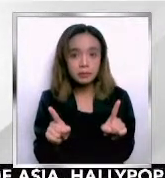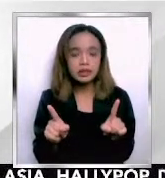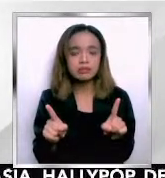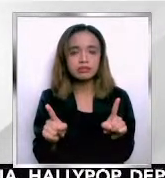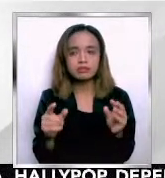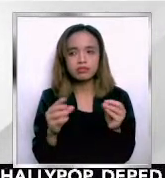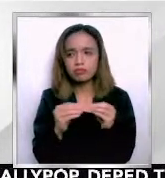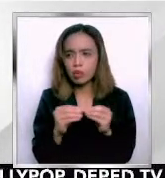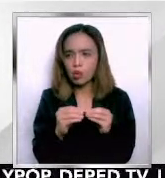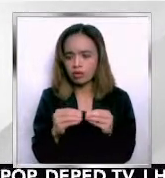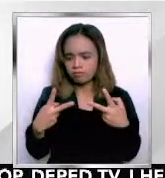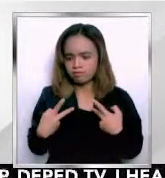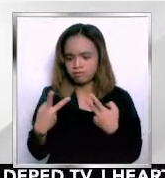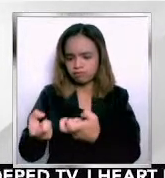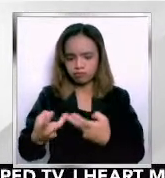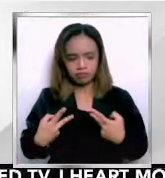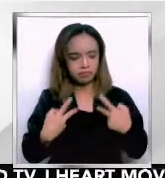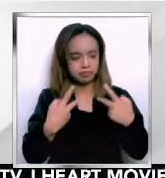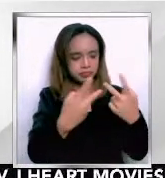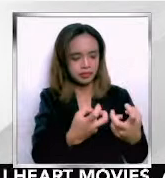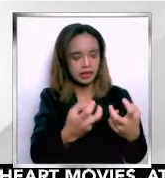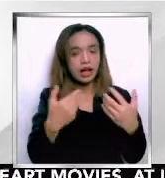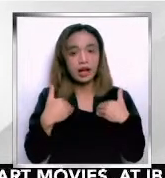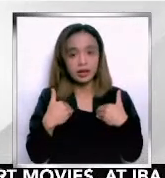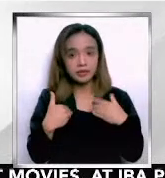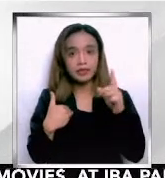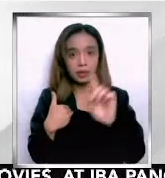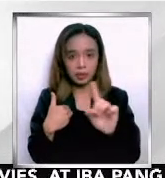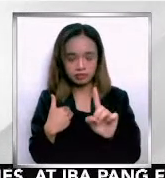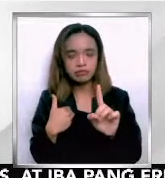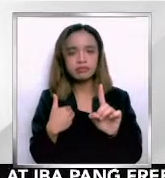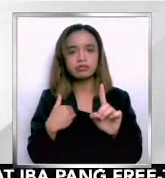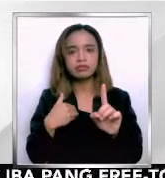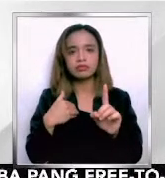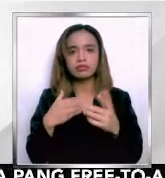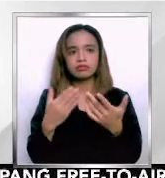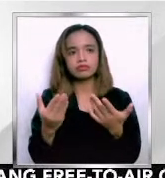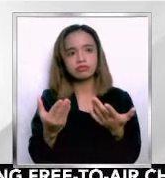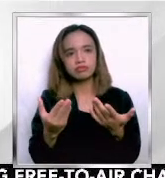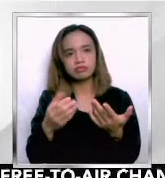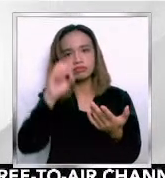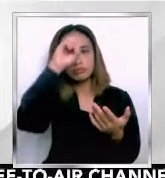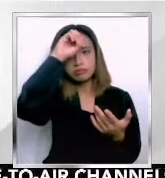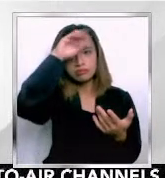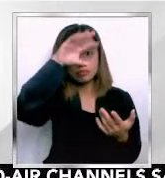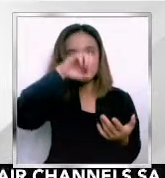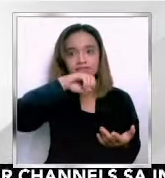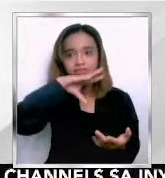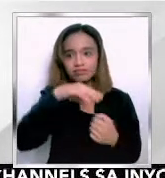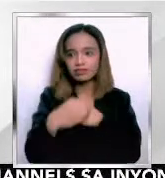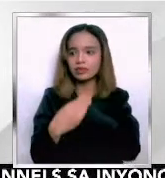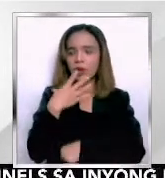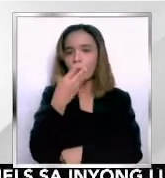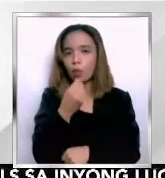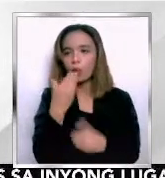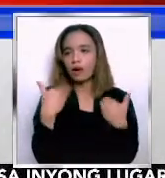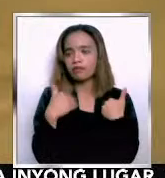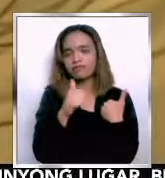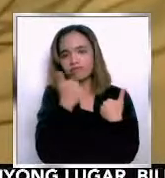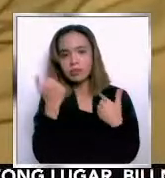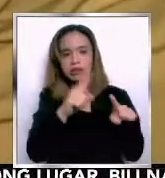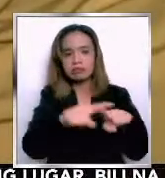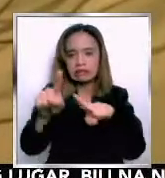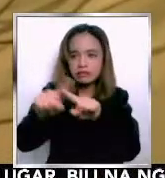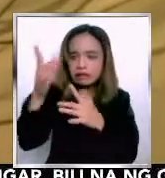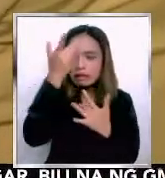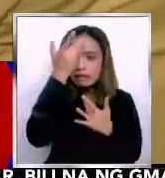siya, may tatamaan din na mahina yung lolo o lola o yung may sakit na diabetes or kidney.